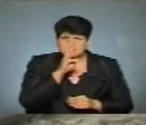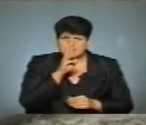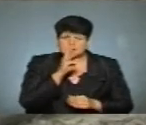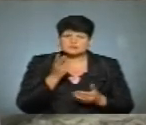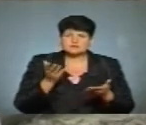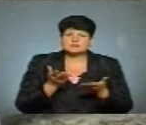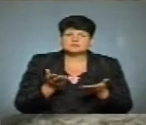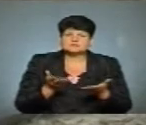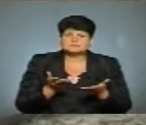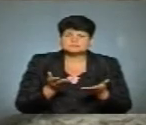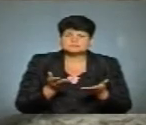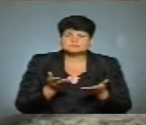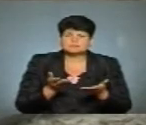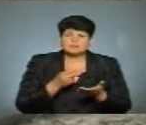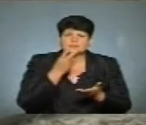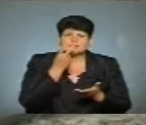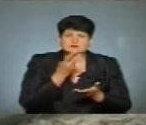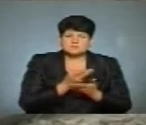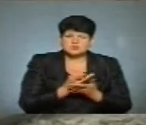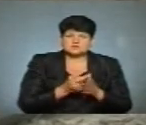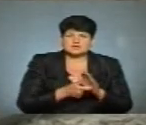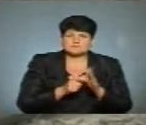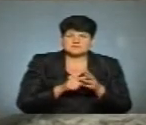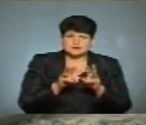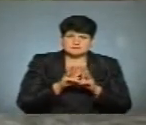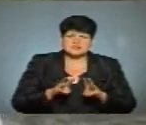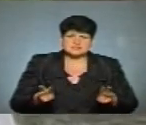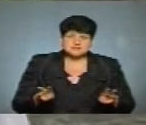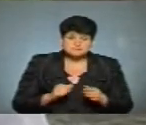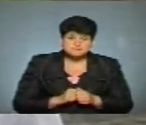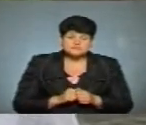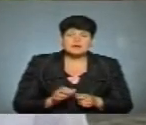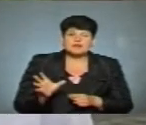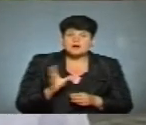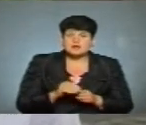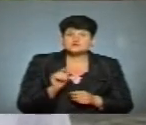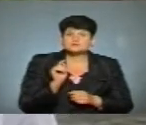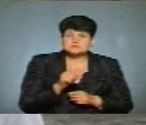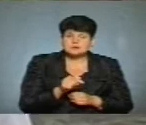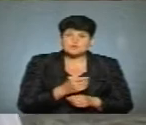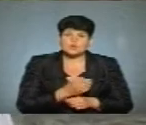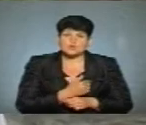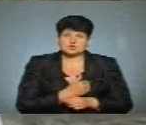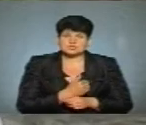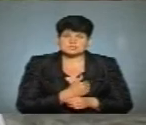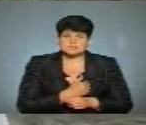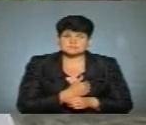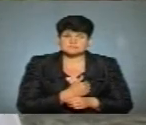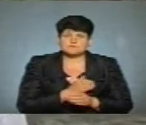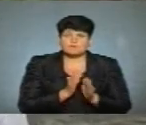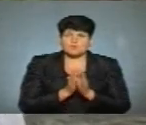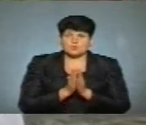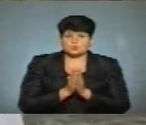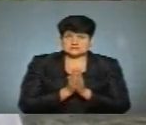котру передбачив Кабінет міністрів. Разом з тим, хочеться